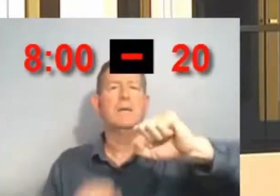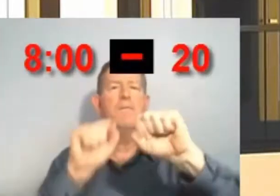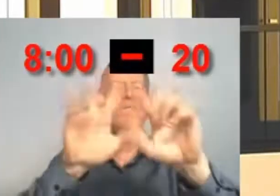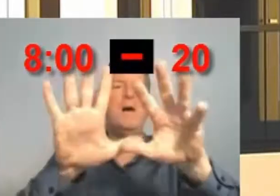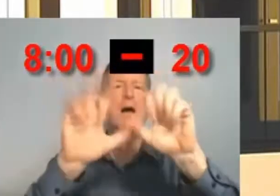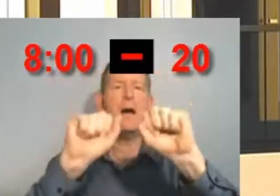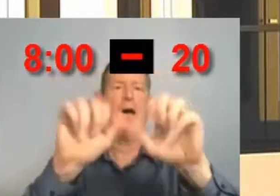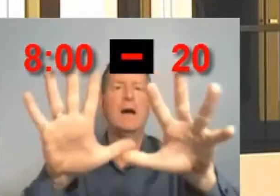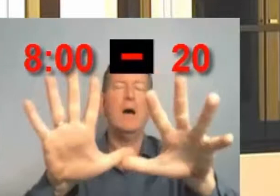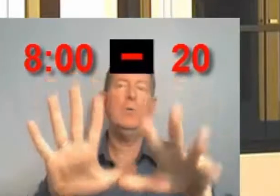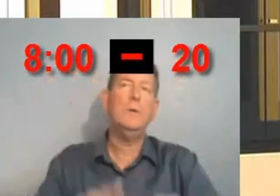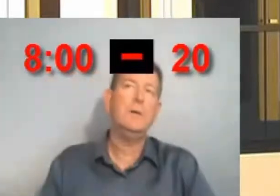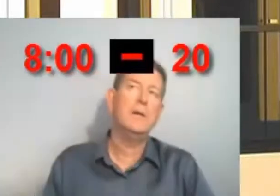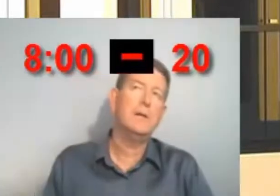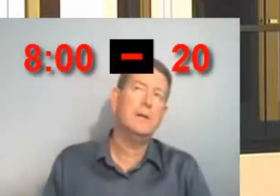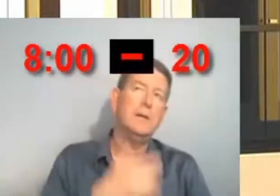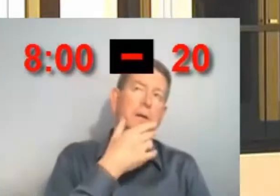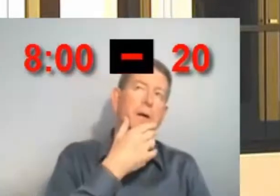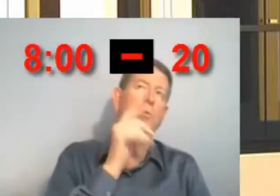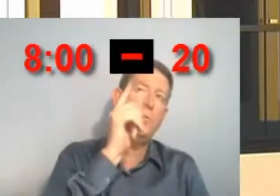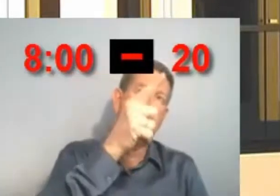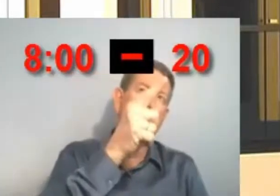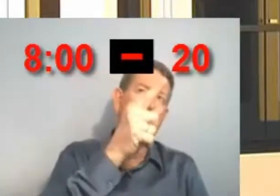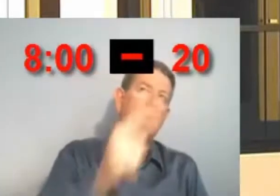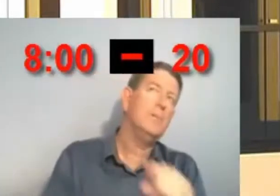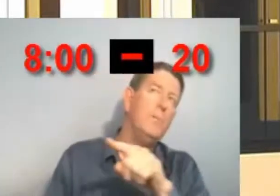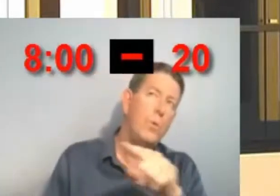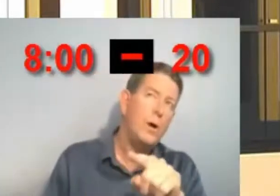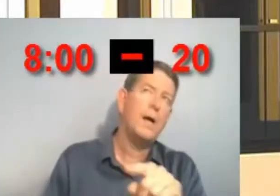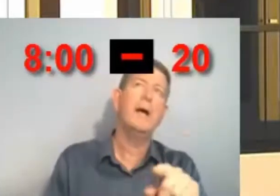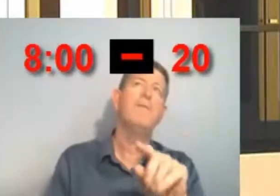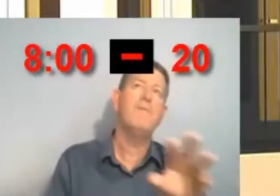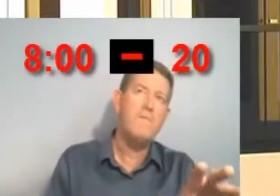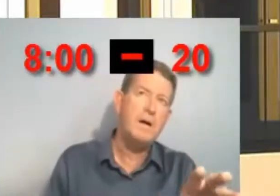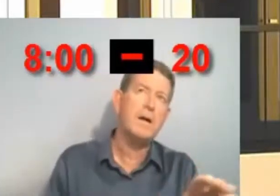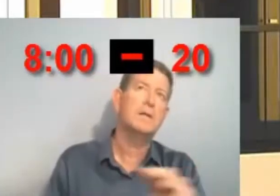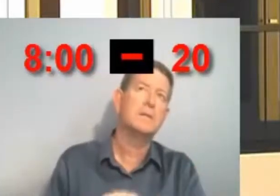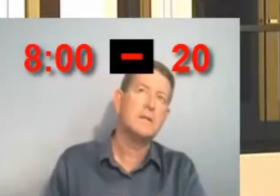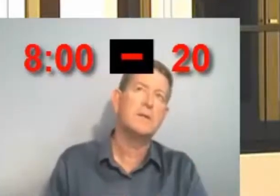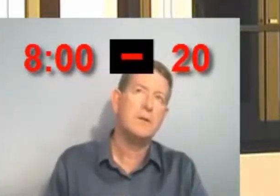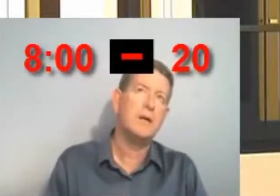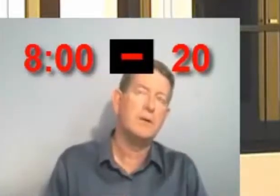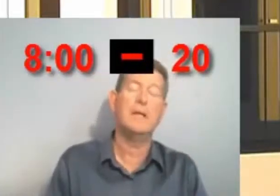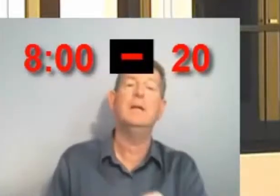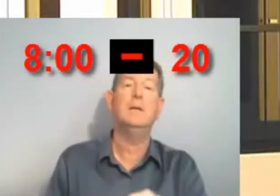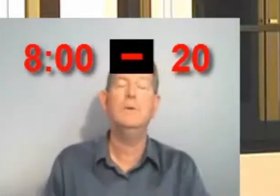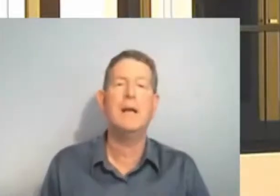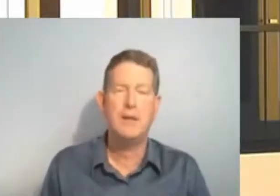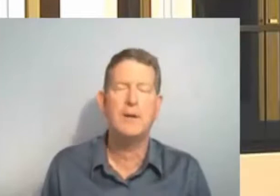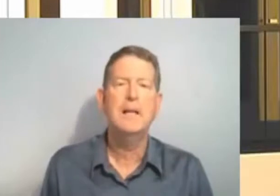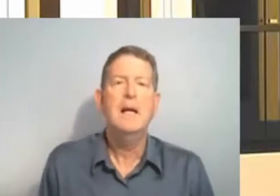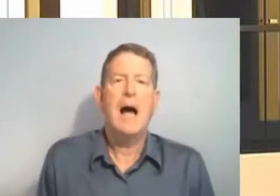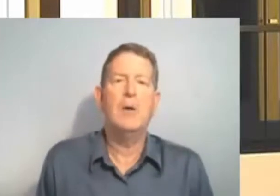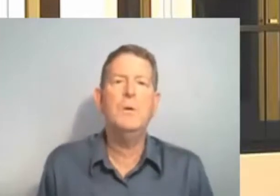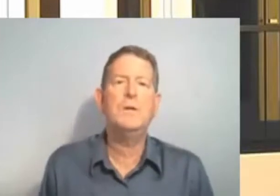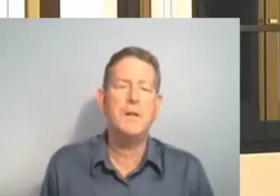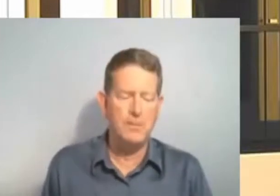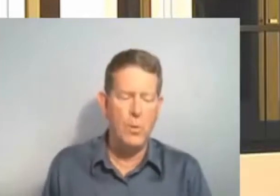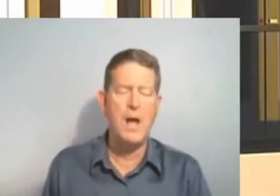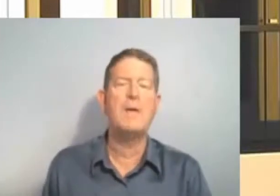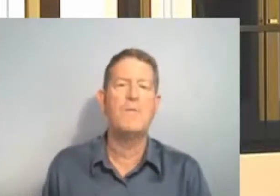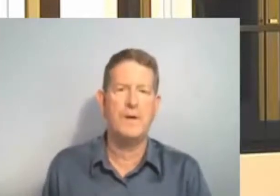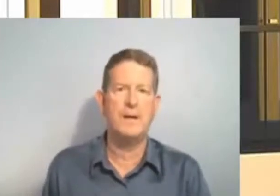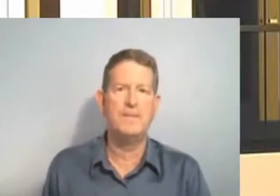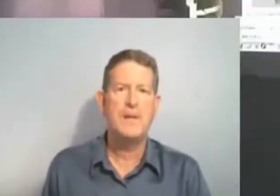20. Ah oui, d'accord. À 8h moins 20, c'est 7h40. Allez, oui, d'accord. À